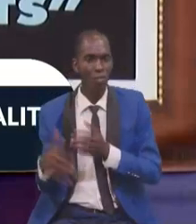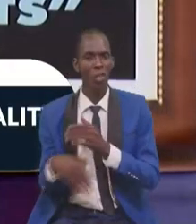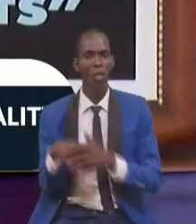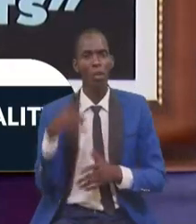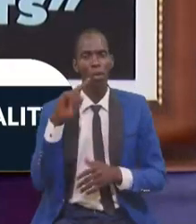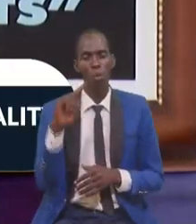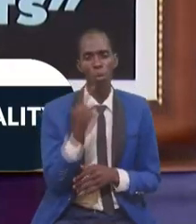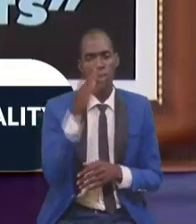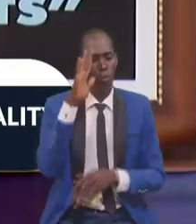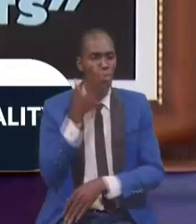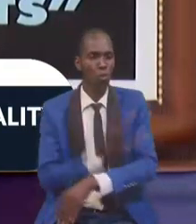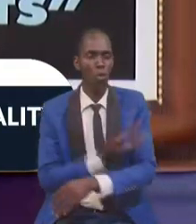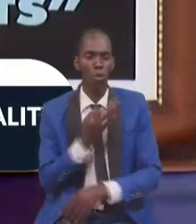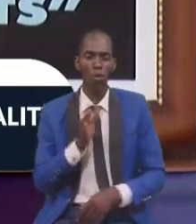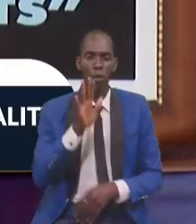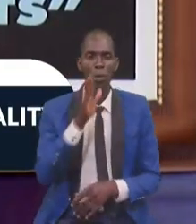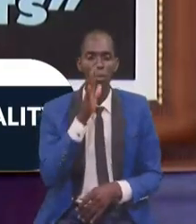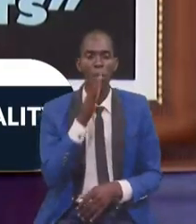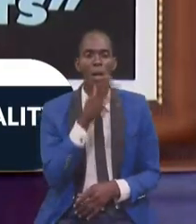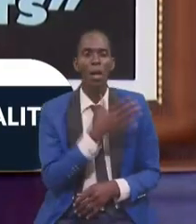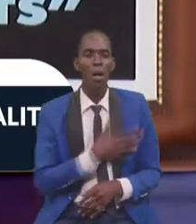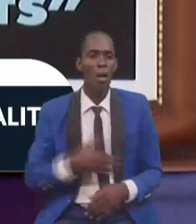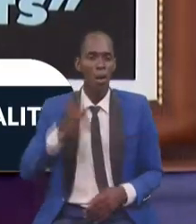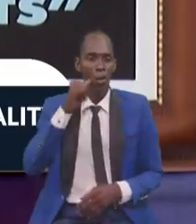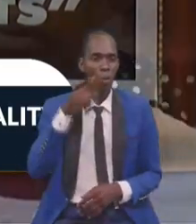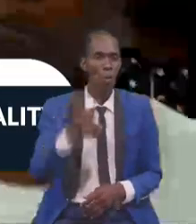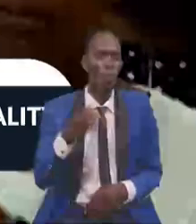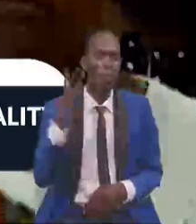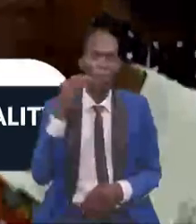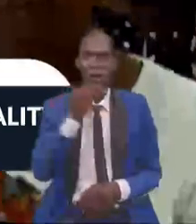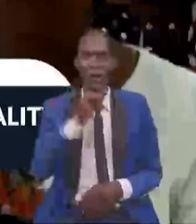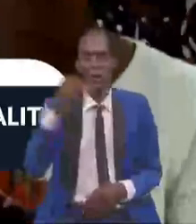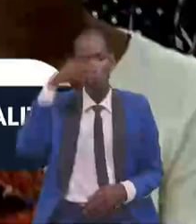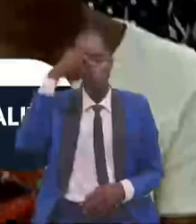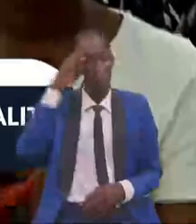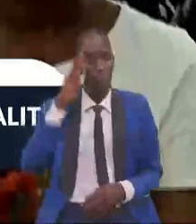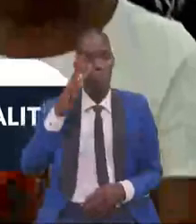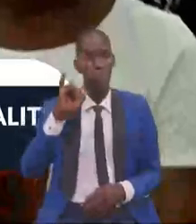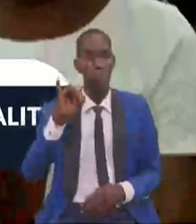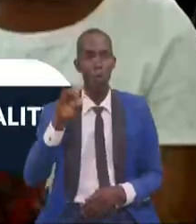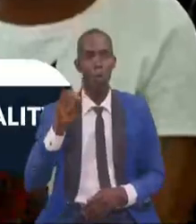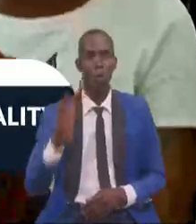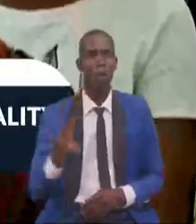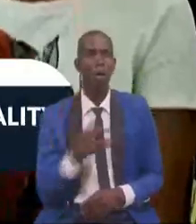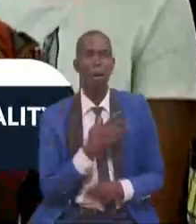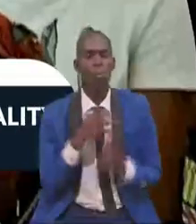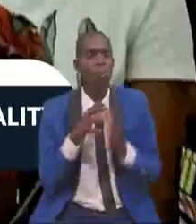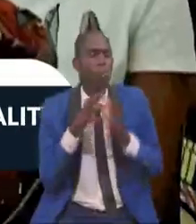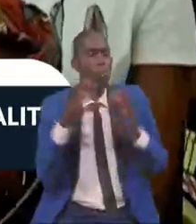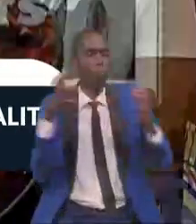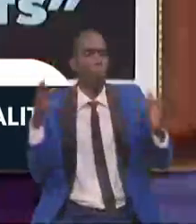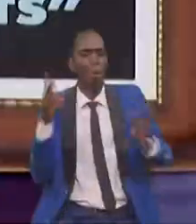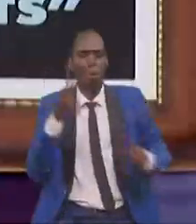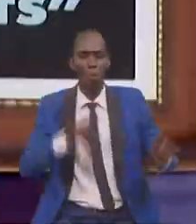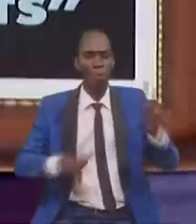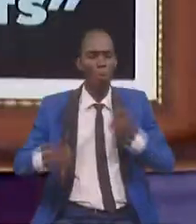fils unique de sa mère, qui était veuve. Et il y avait avec elle beaucoup